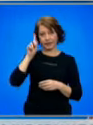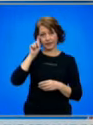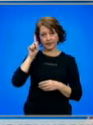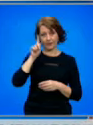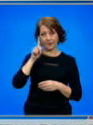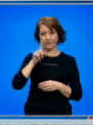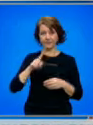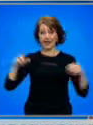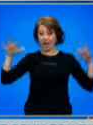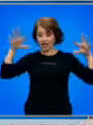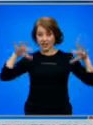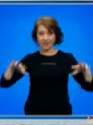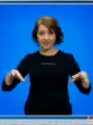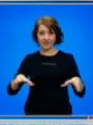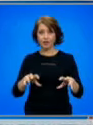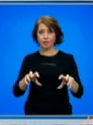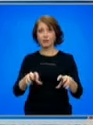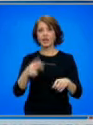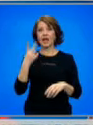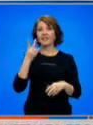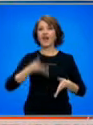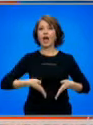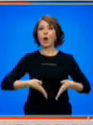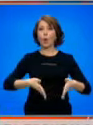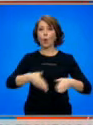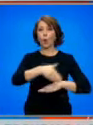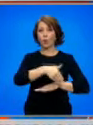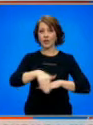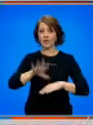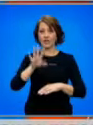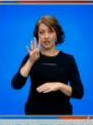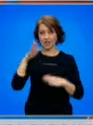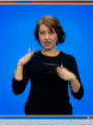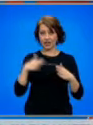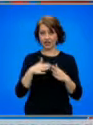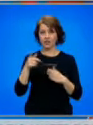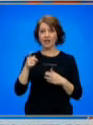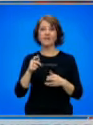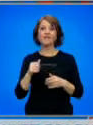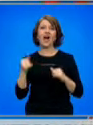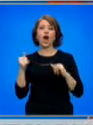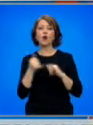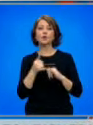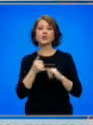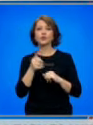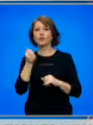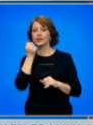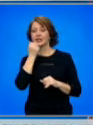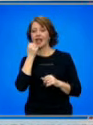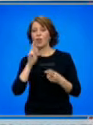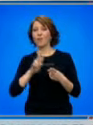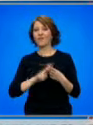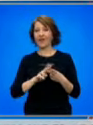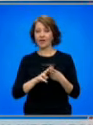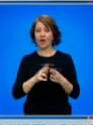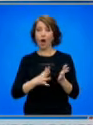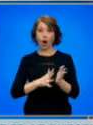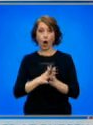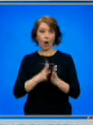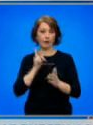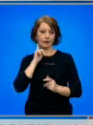А свлачище блокира две улици и откъсна 4 къщи в град Ветово, Русенско. Няма пострадали. Хората са предупредени да